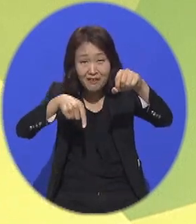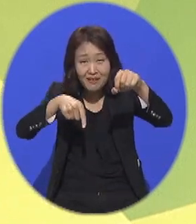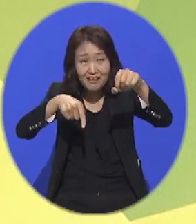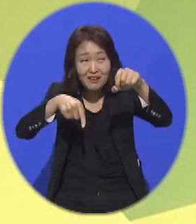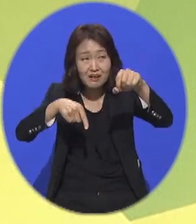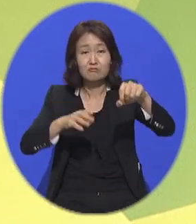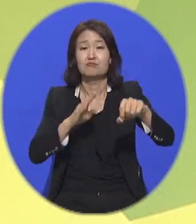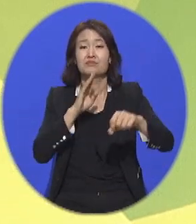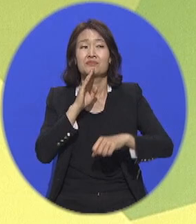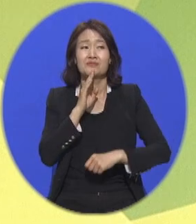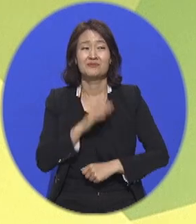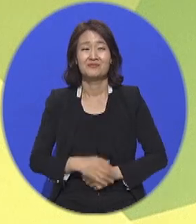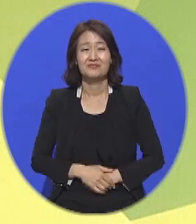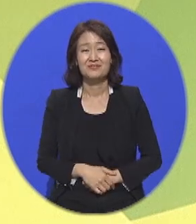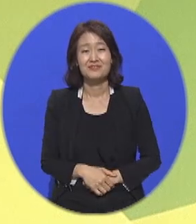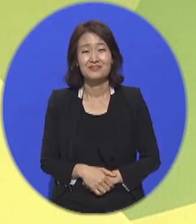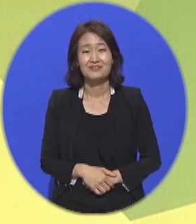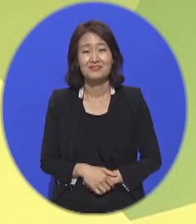예.